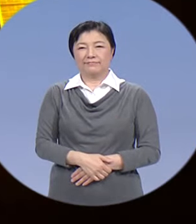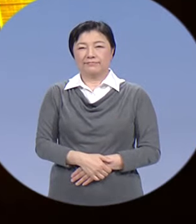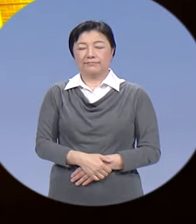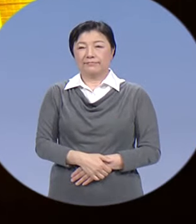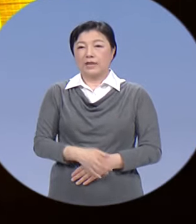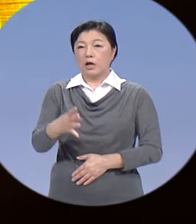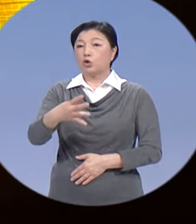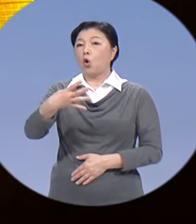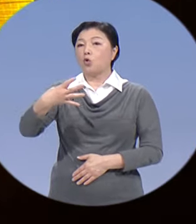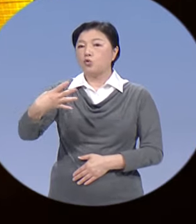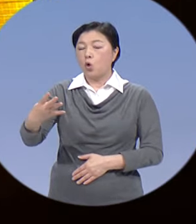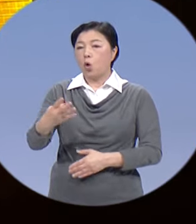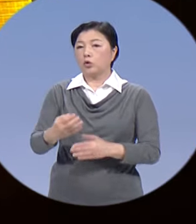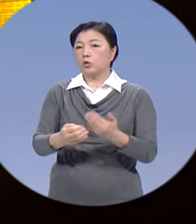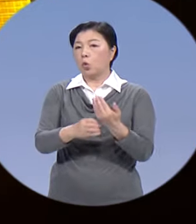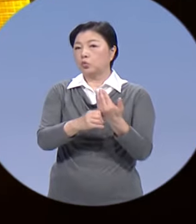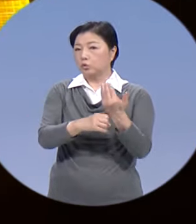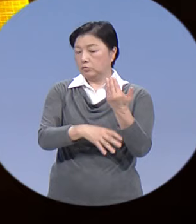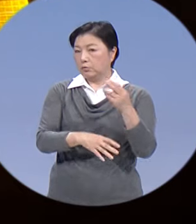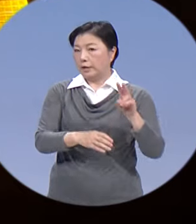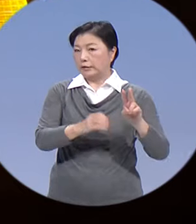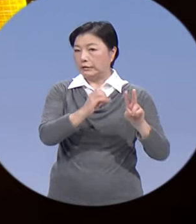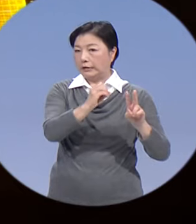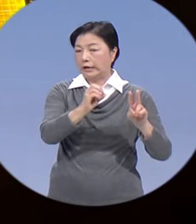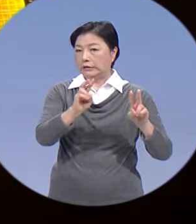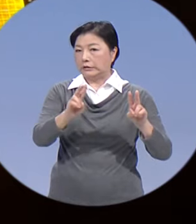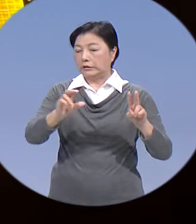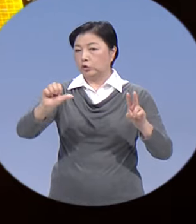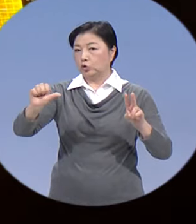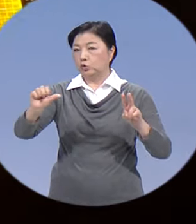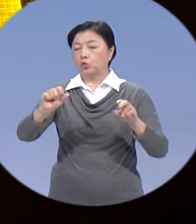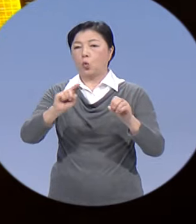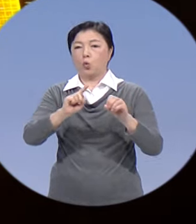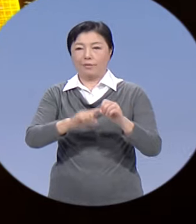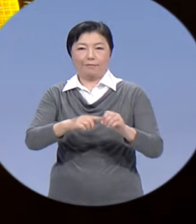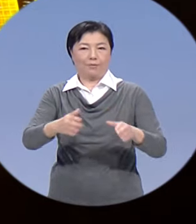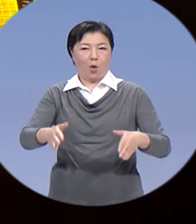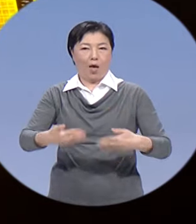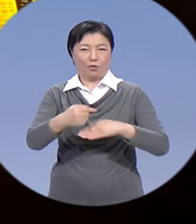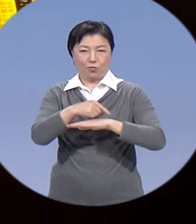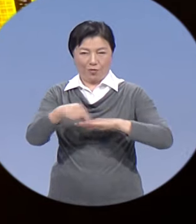4号機の打ち上げは2025年春頃を予定しています。